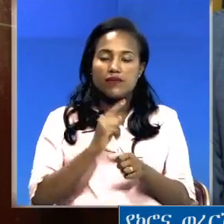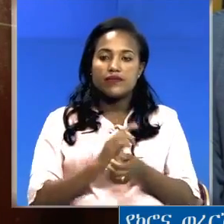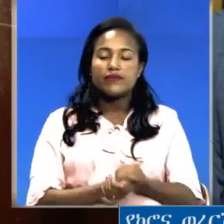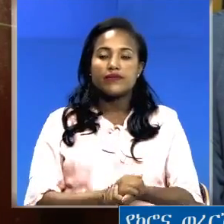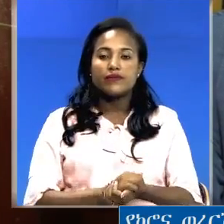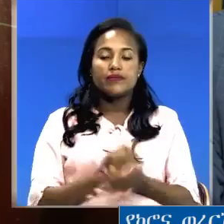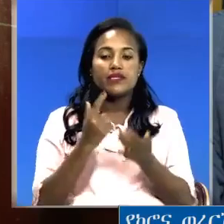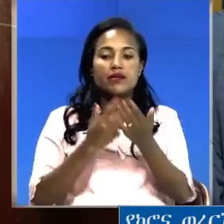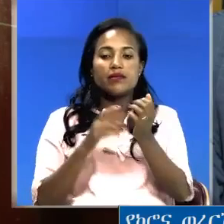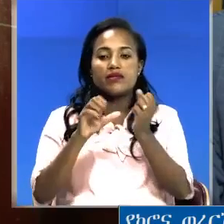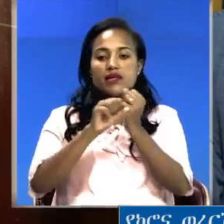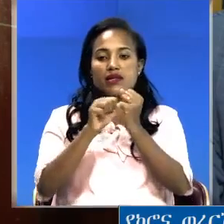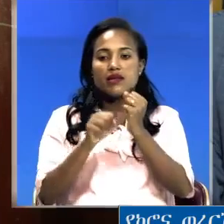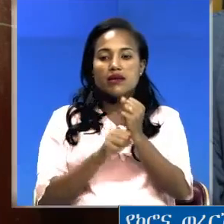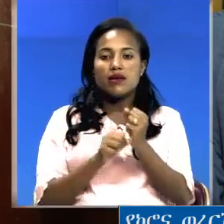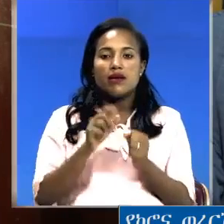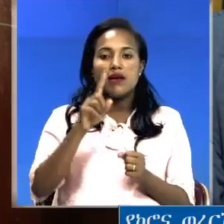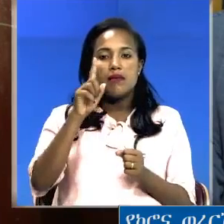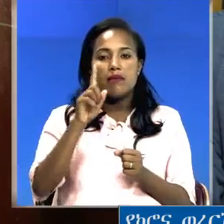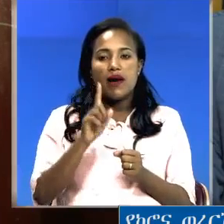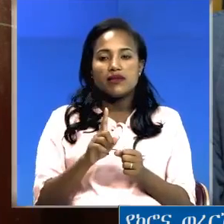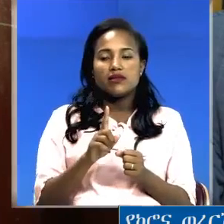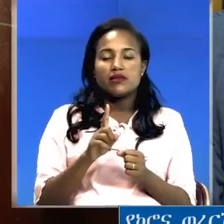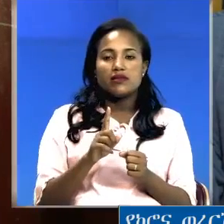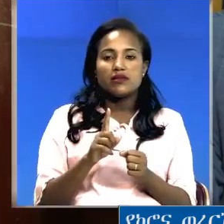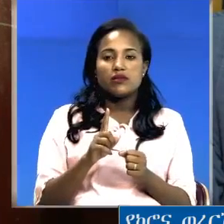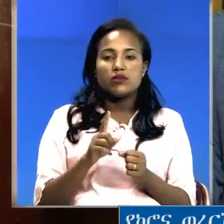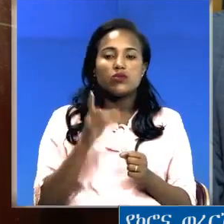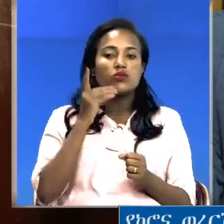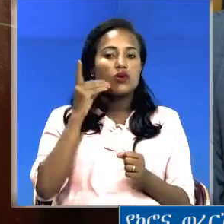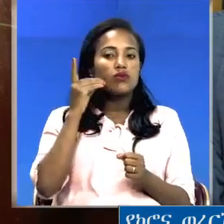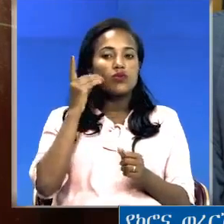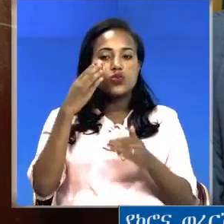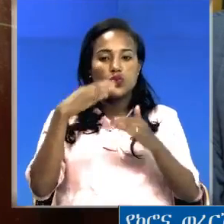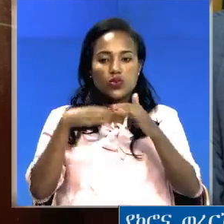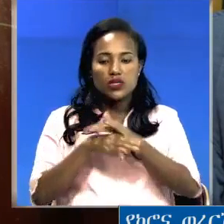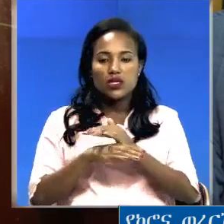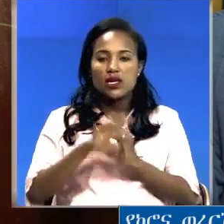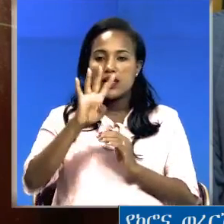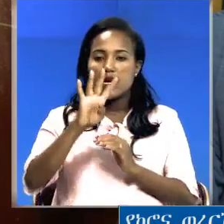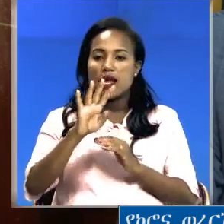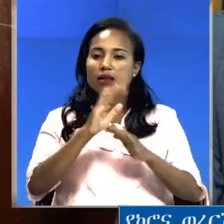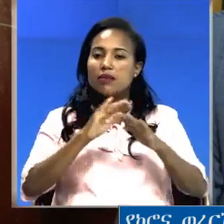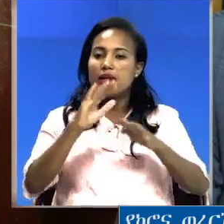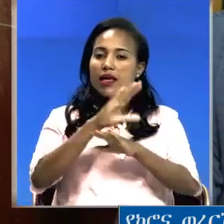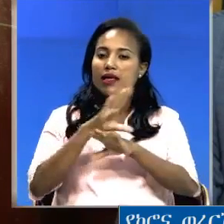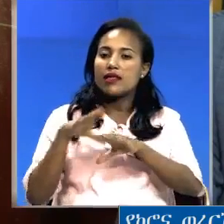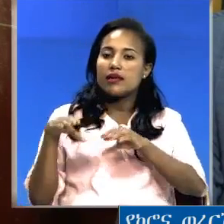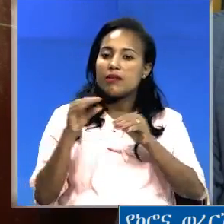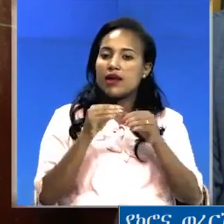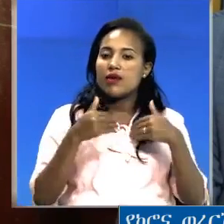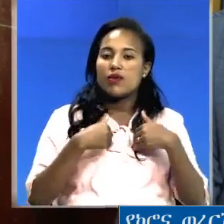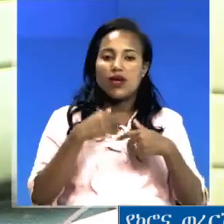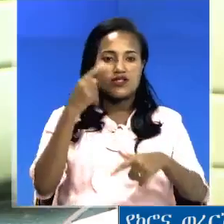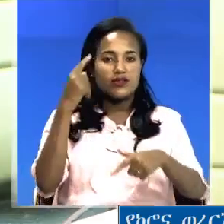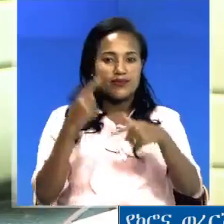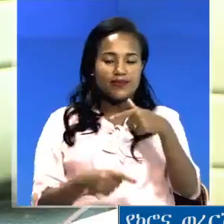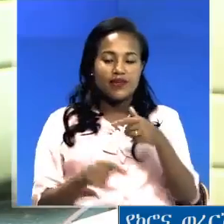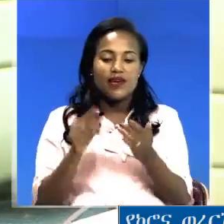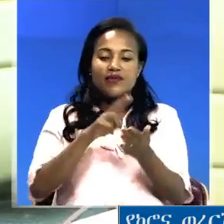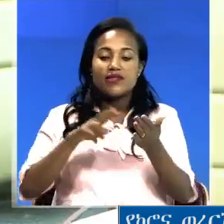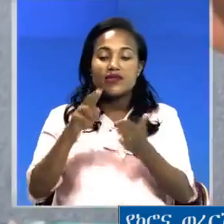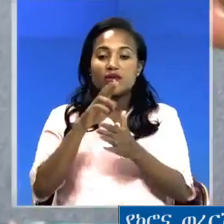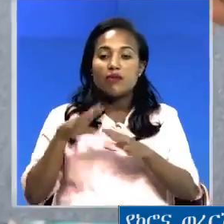በዚህ መሰረት በአንድ ዶርም ውስጥ ከአራት በላይ ተማሪ ሊኖር አይችልም። ዩኒቨርሲቲው